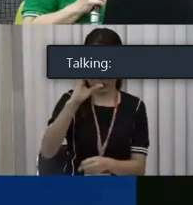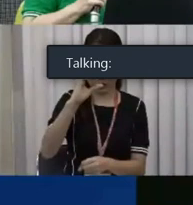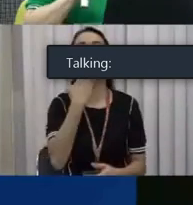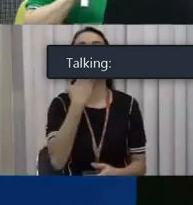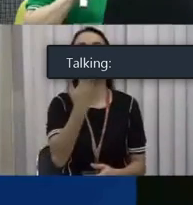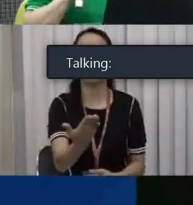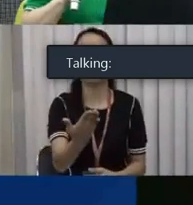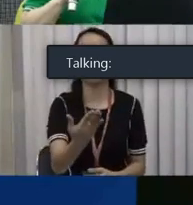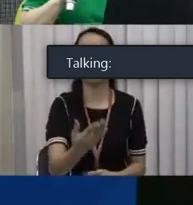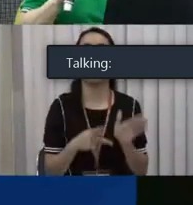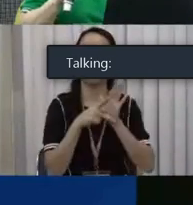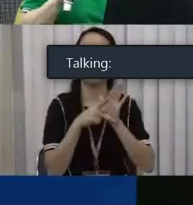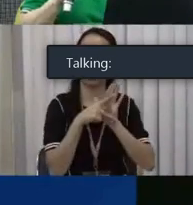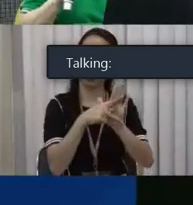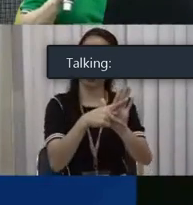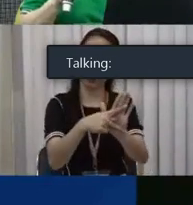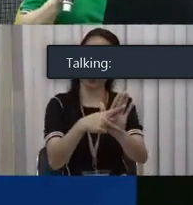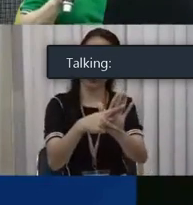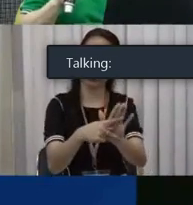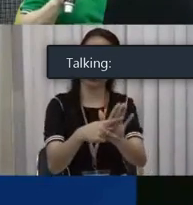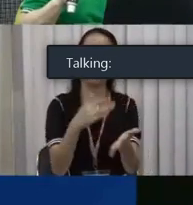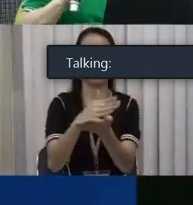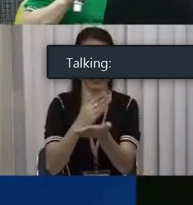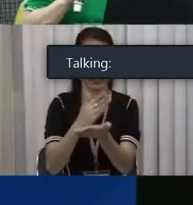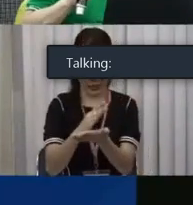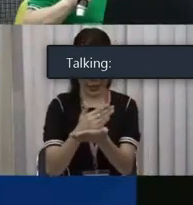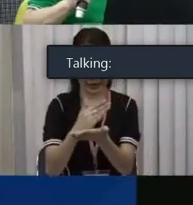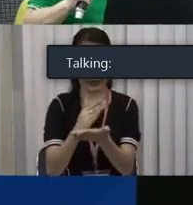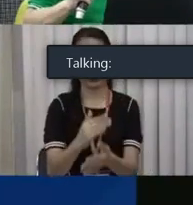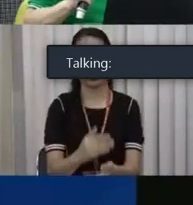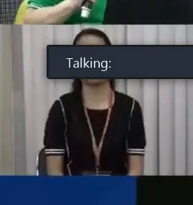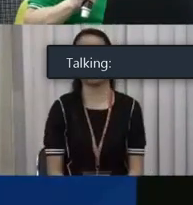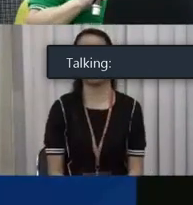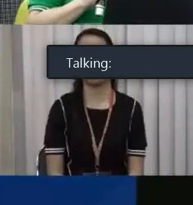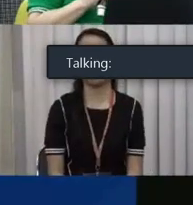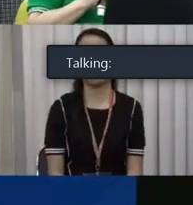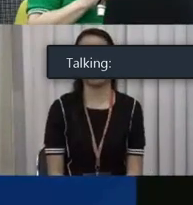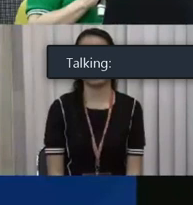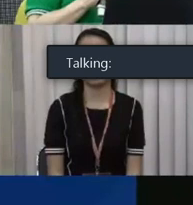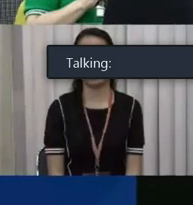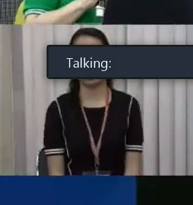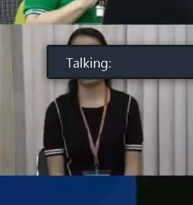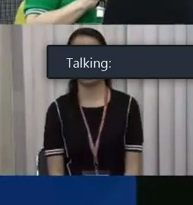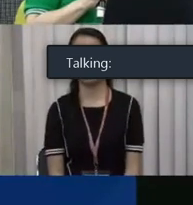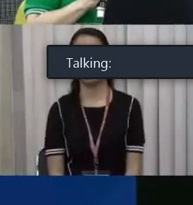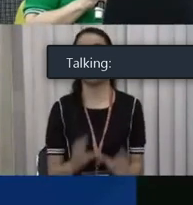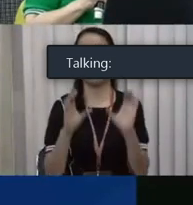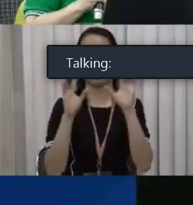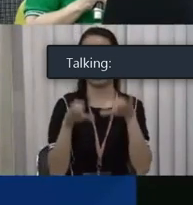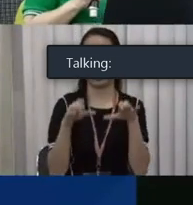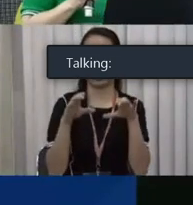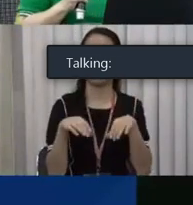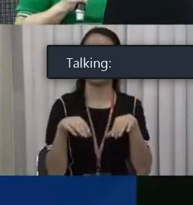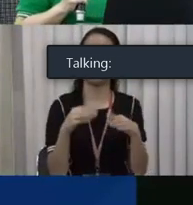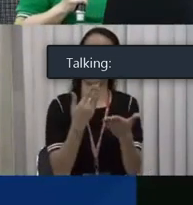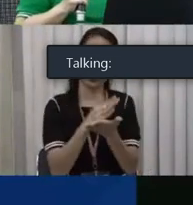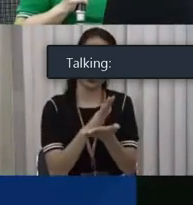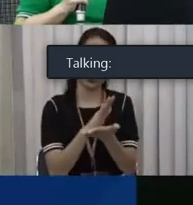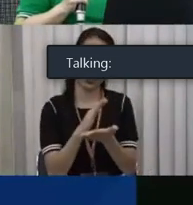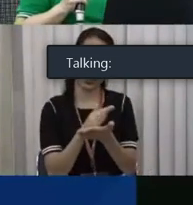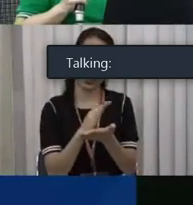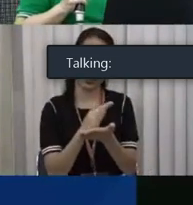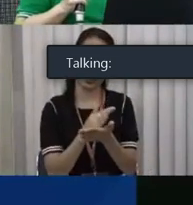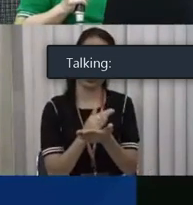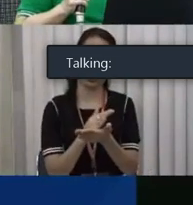promote a culture of sharing. Literally, kung ma-promote, ma-share. So, pwede pod nga